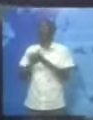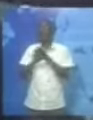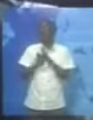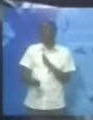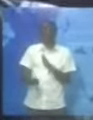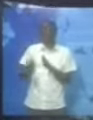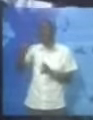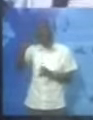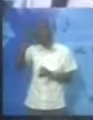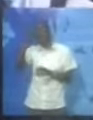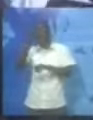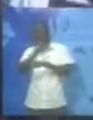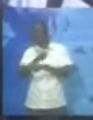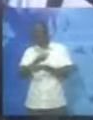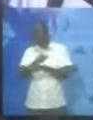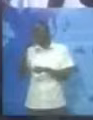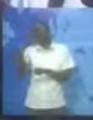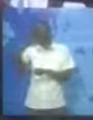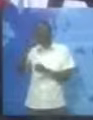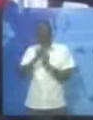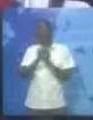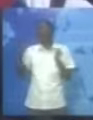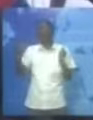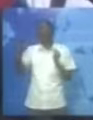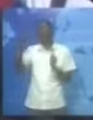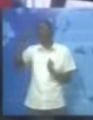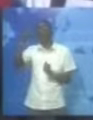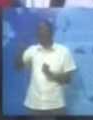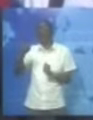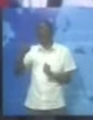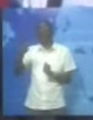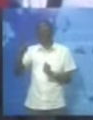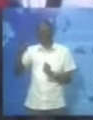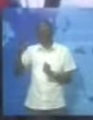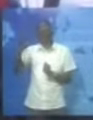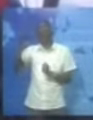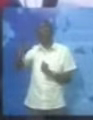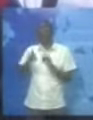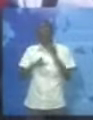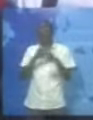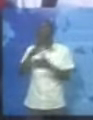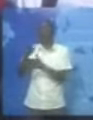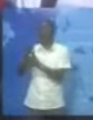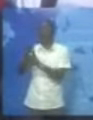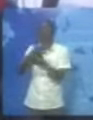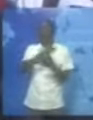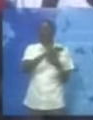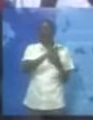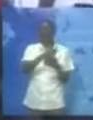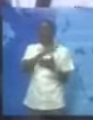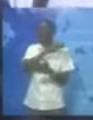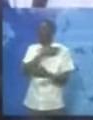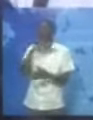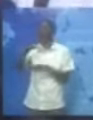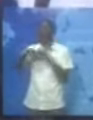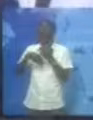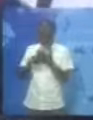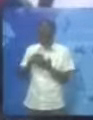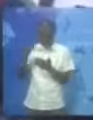gens ont travaillé sans producteur, les jeunes travaillent sans distributeur, les jeunes travaillent et tout